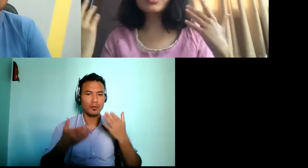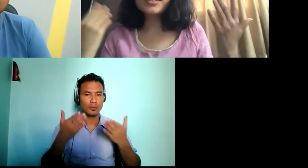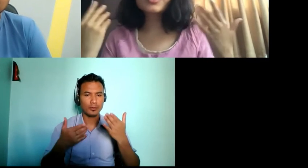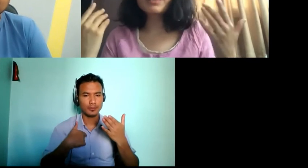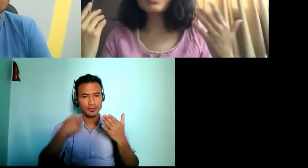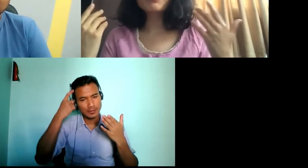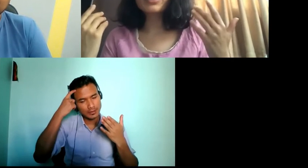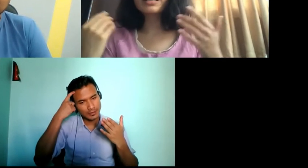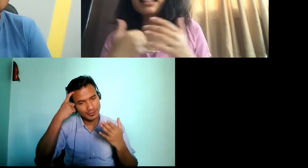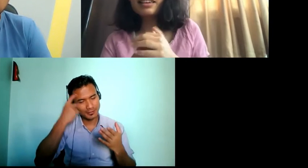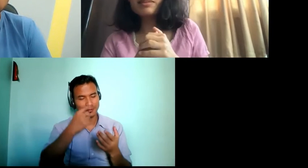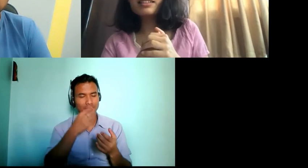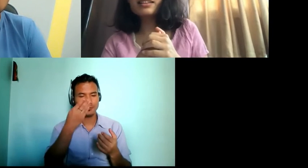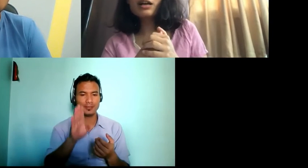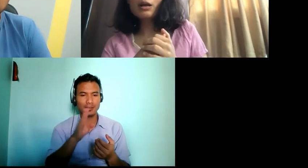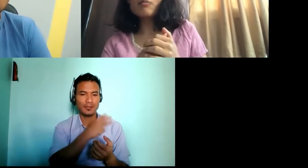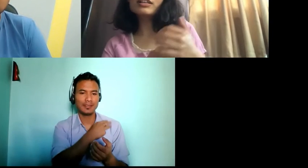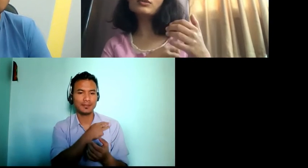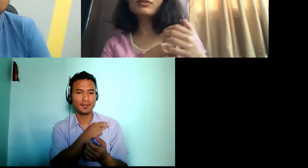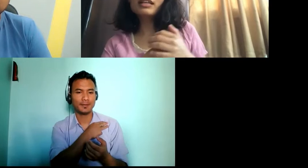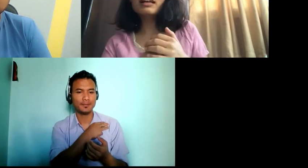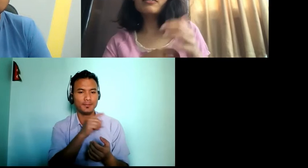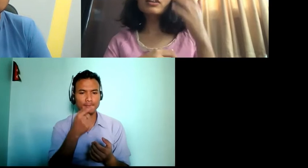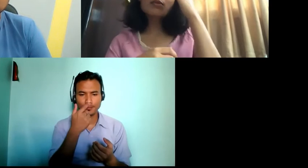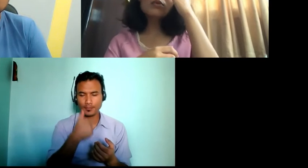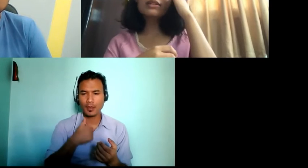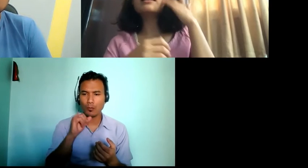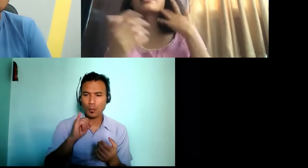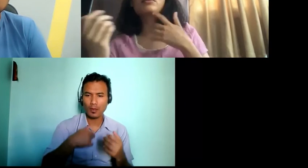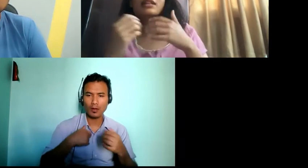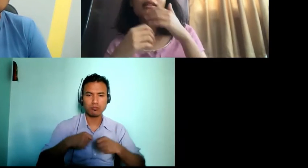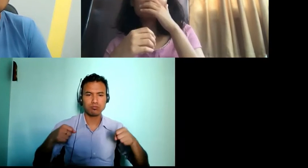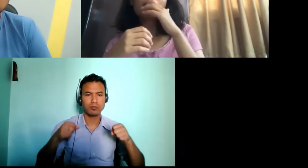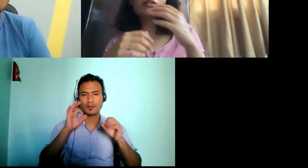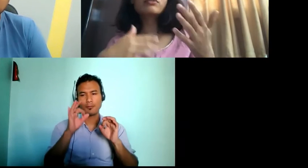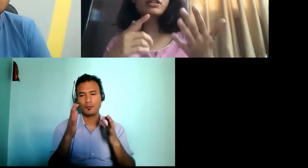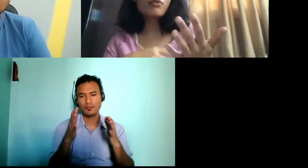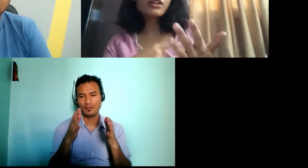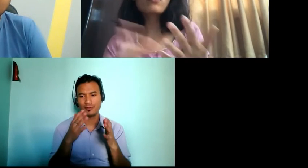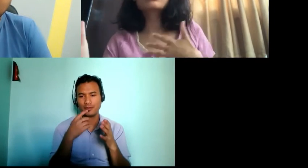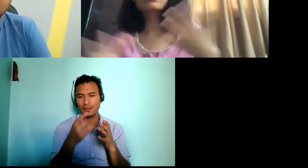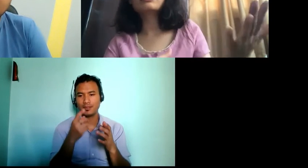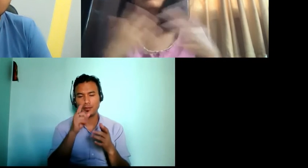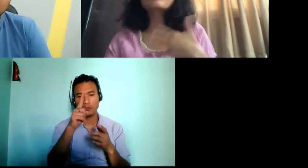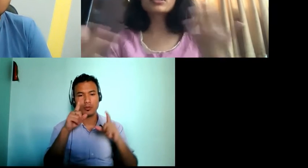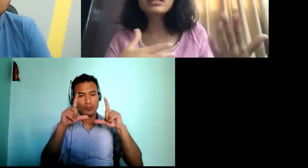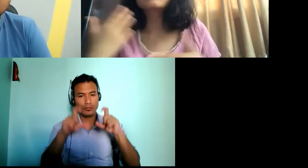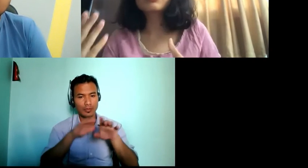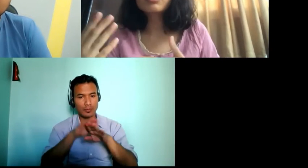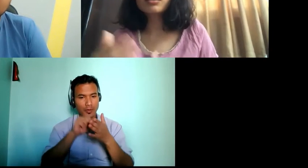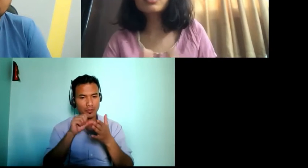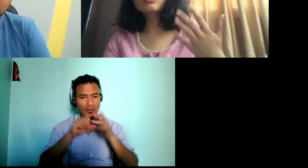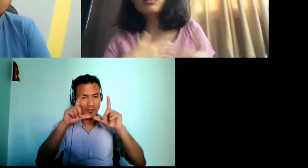एउटा कन्सियस माइन्डमा भइरहेको छ कि मान्छेहरूको होइन. म अलि दुब्लो निकाल है फेरि म मोटो हालेँ राम्रो देख्दिनँ अनि अथवा एउटै फोटो धेरै पटक